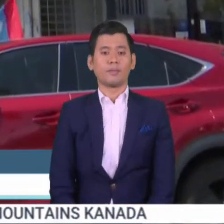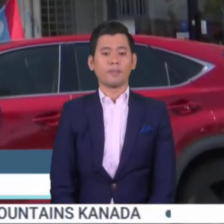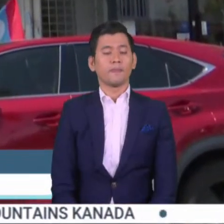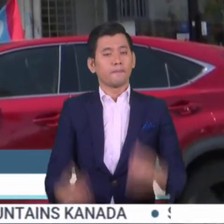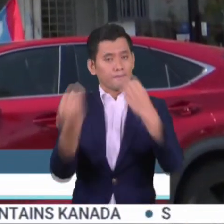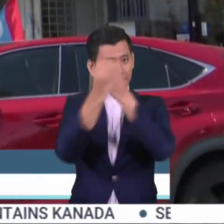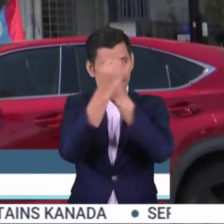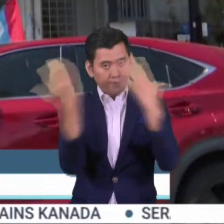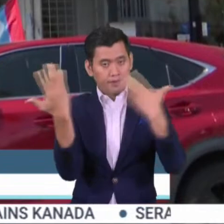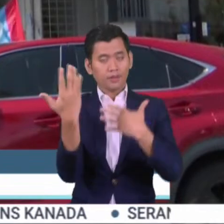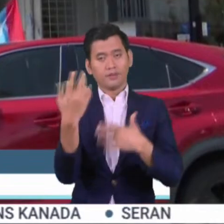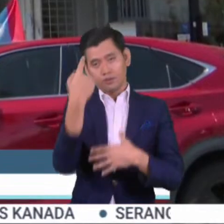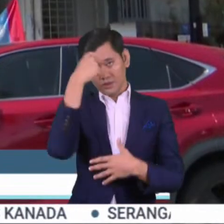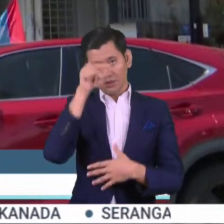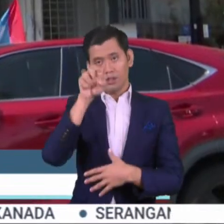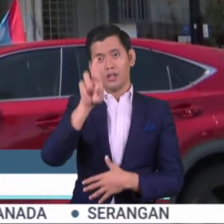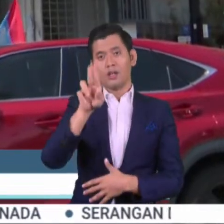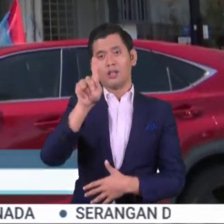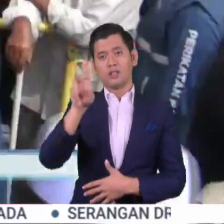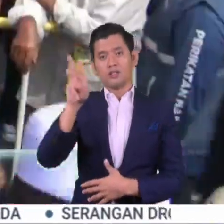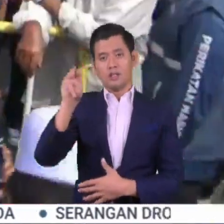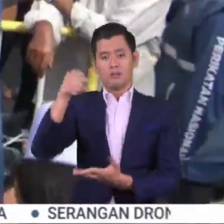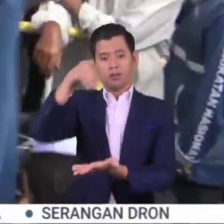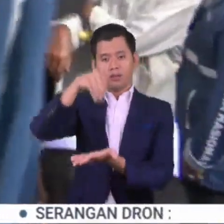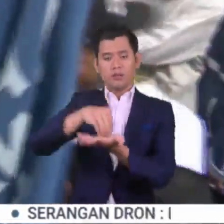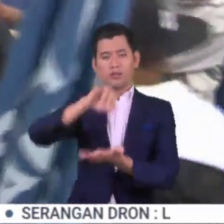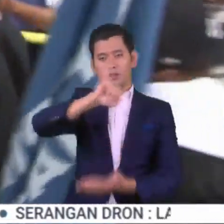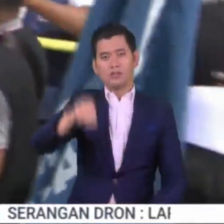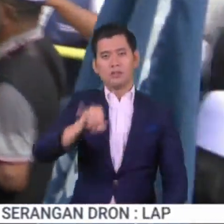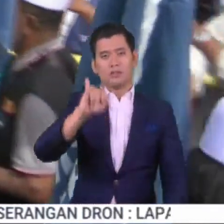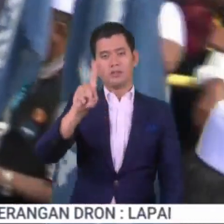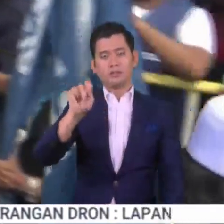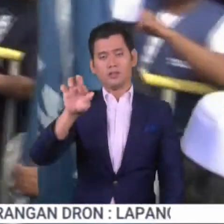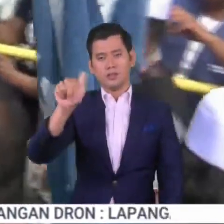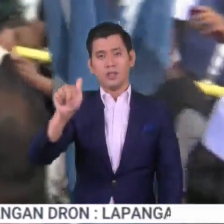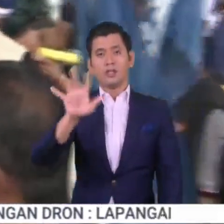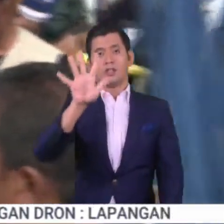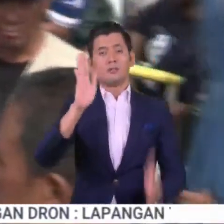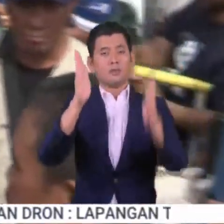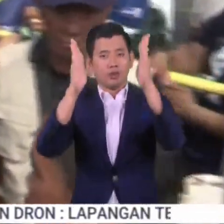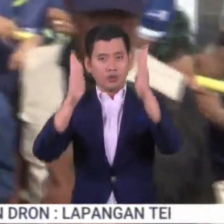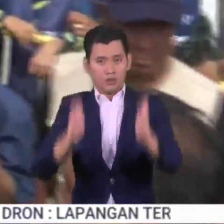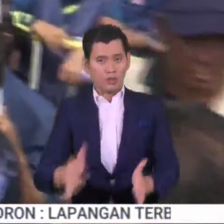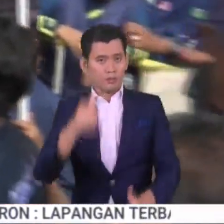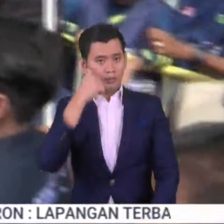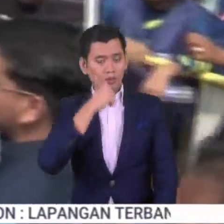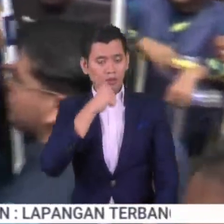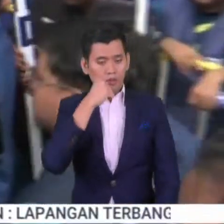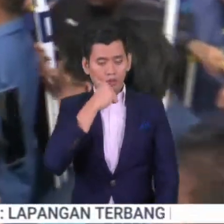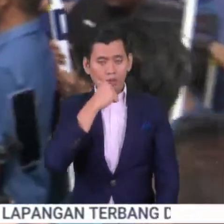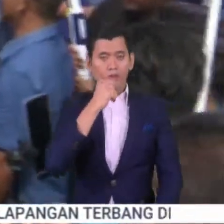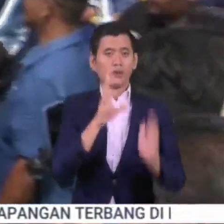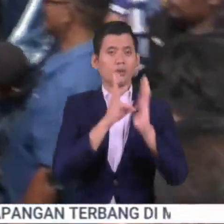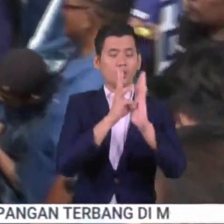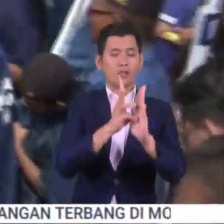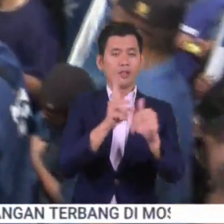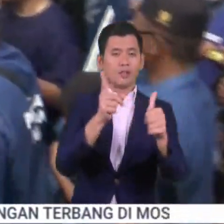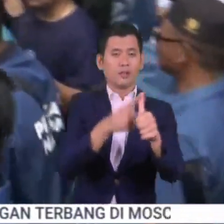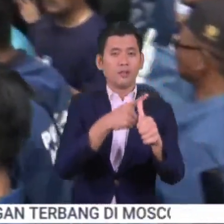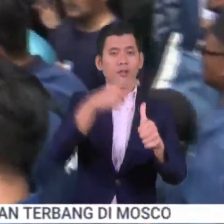Beliau memaklumkannya kepada RTM di Jitra. 5 lagi calon wanita bagi PRU DUN Kedah mewakili Perikatan Nasional.